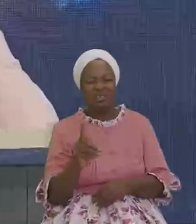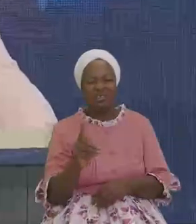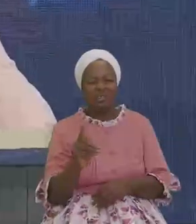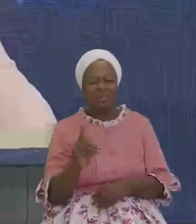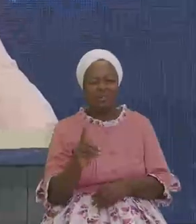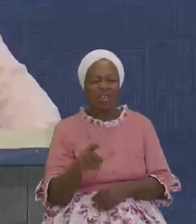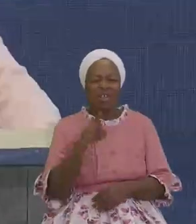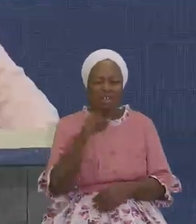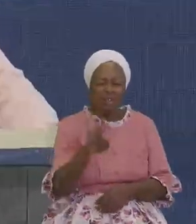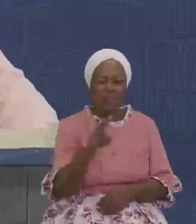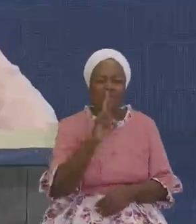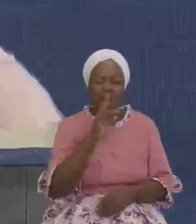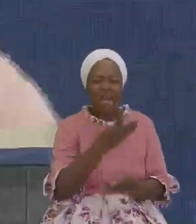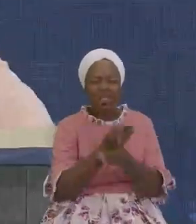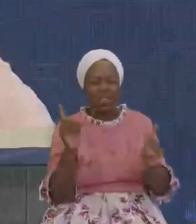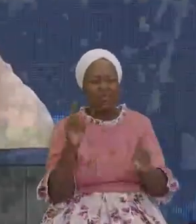Tu es guéri.